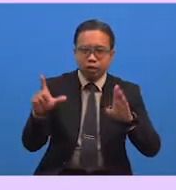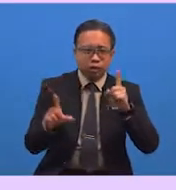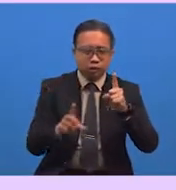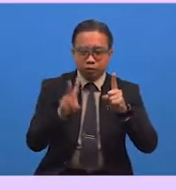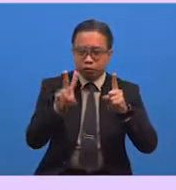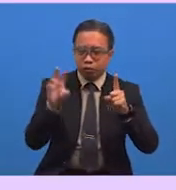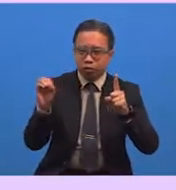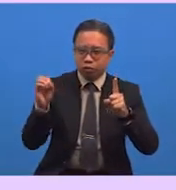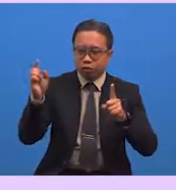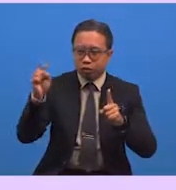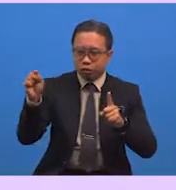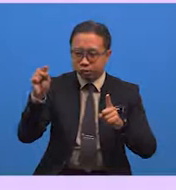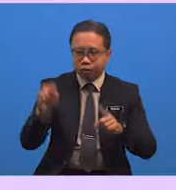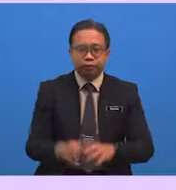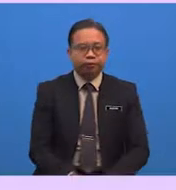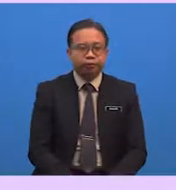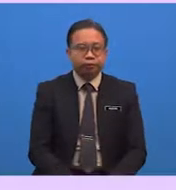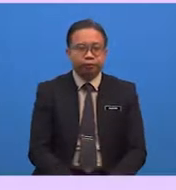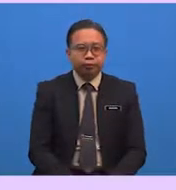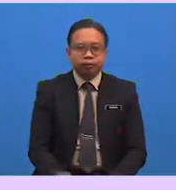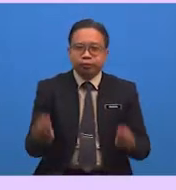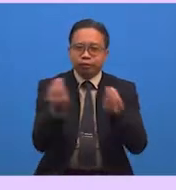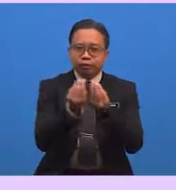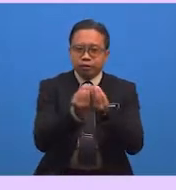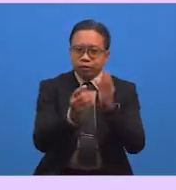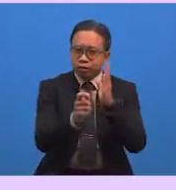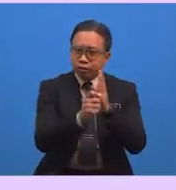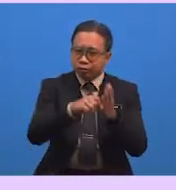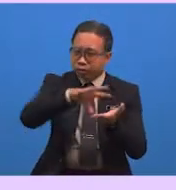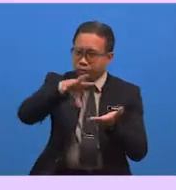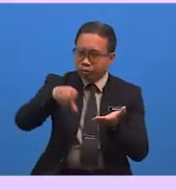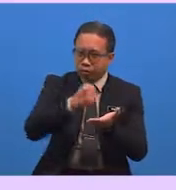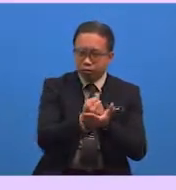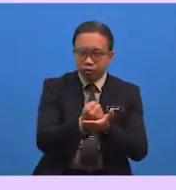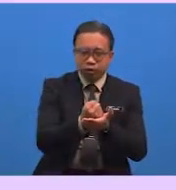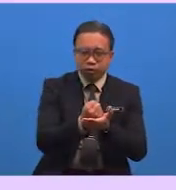120 darjah. Hasil tambah kedua-dua